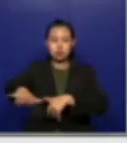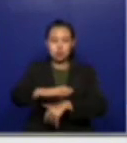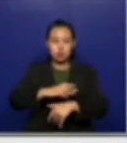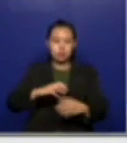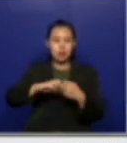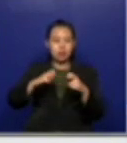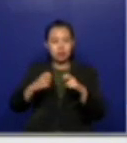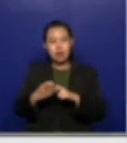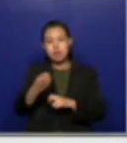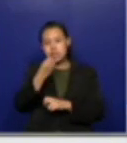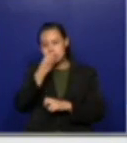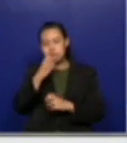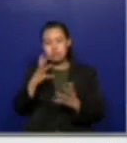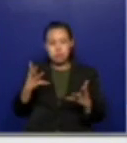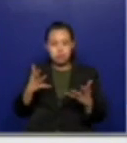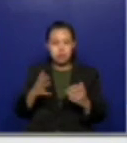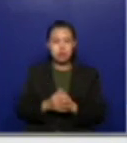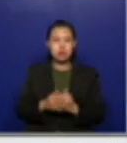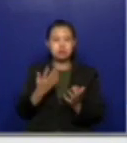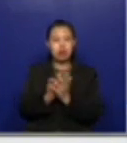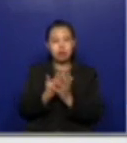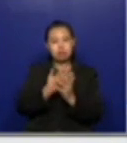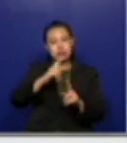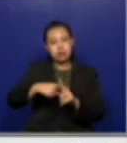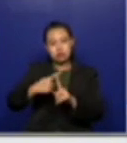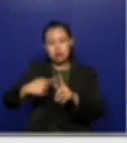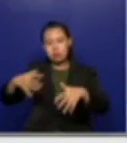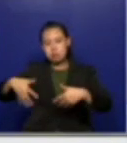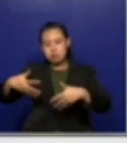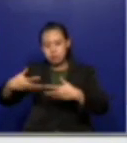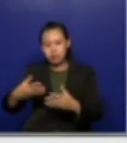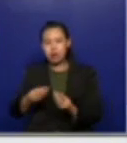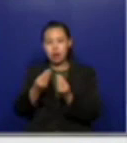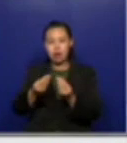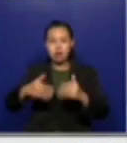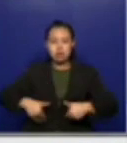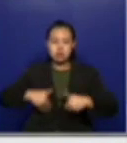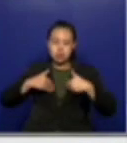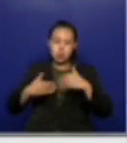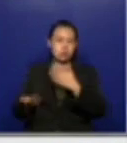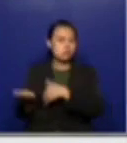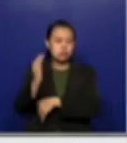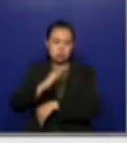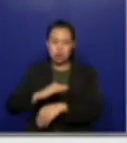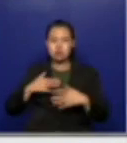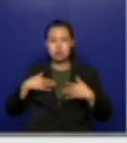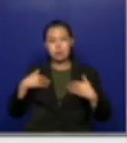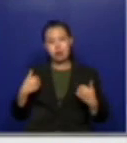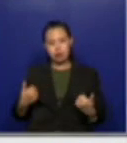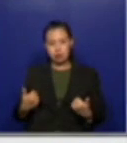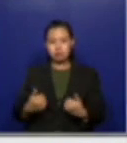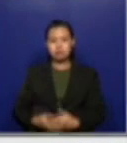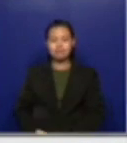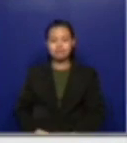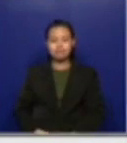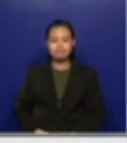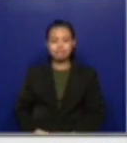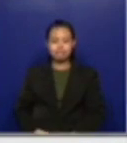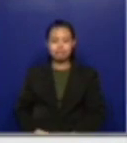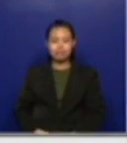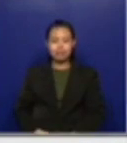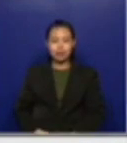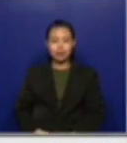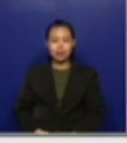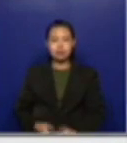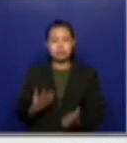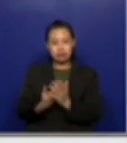องและการสร้างรายได้ให้กับประชาชนเพียงพอต่อการดำรงชีวิตท่านประธานครับท่านนายกนี่แจกยังเหลื่อมล้